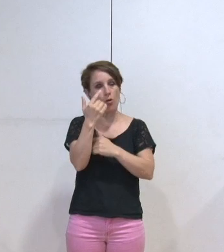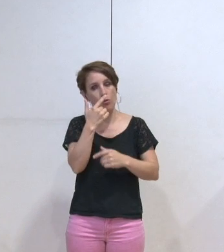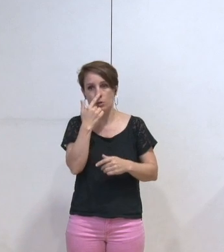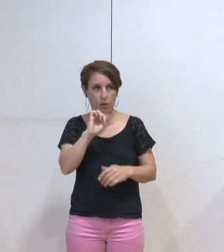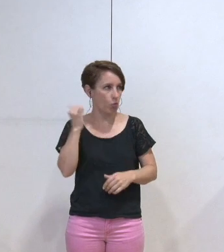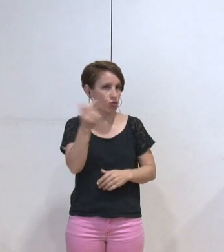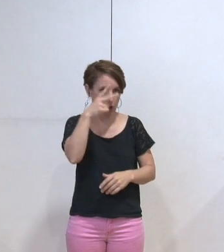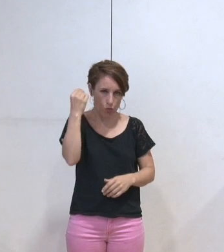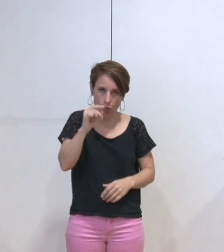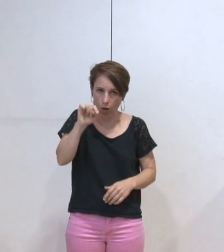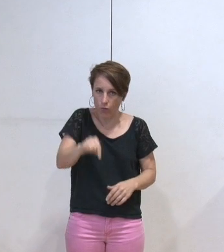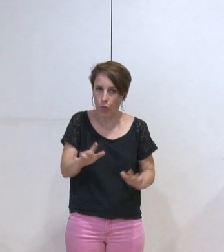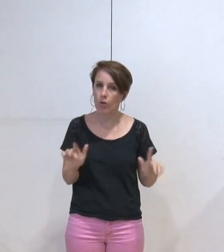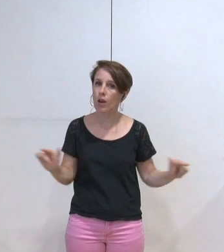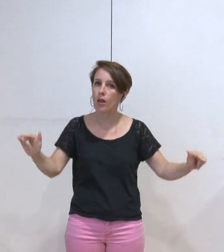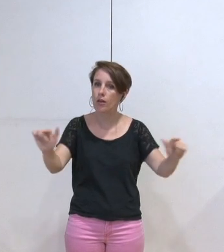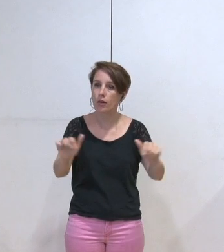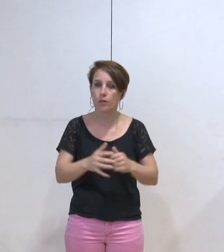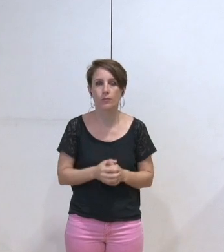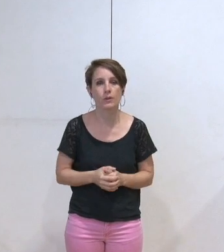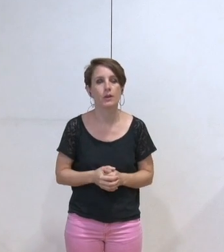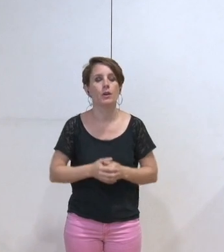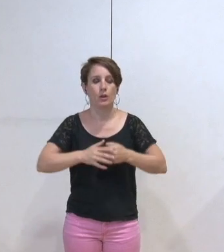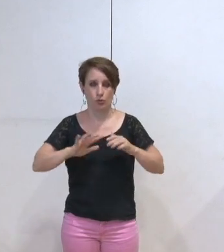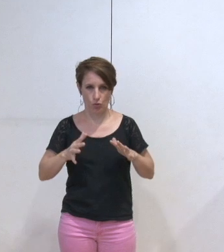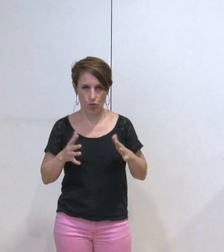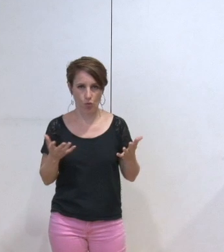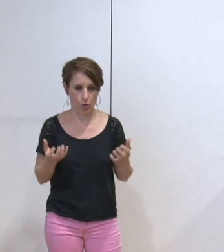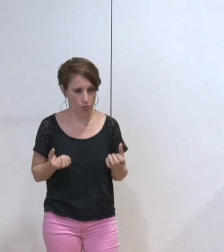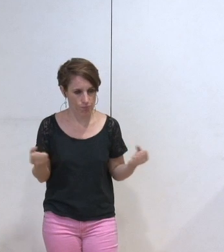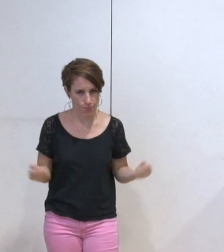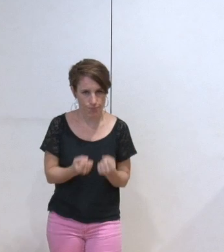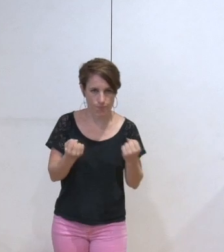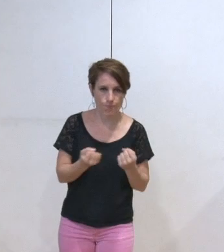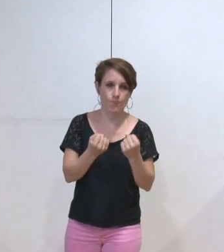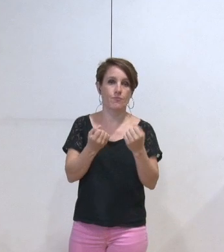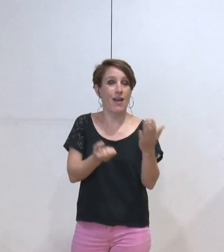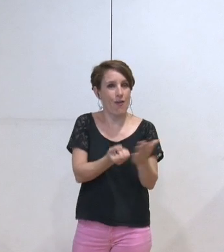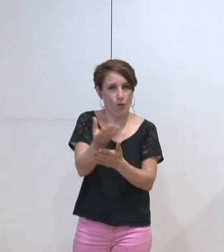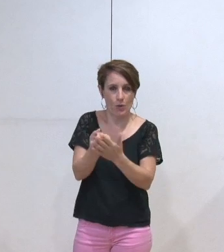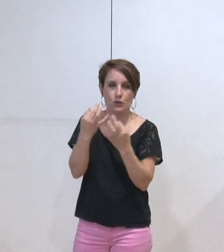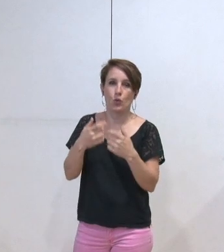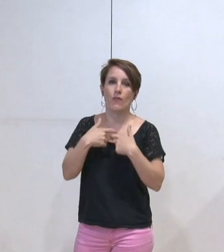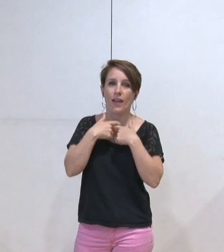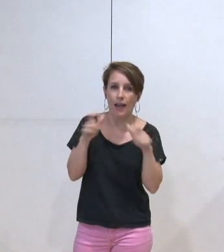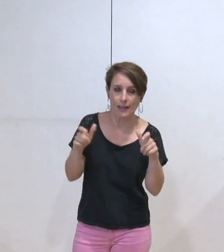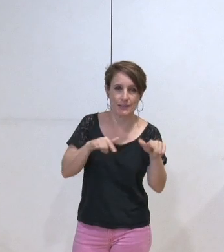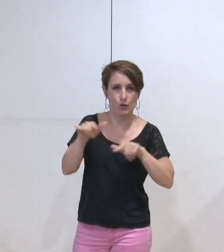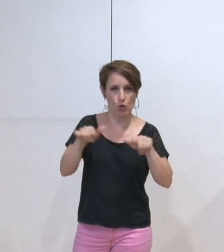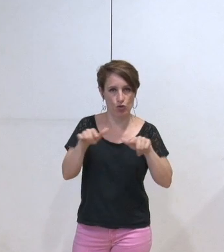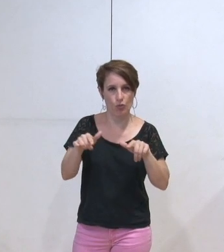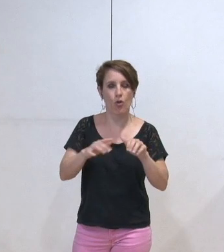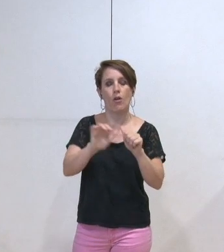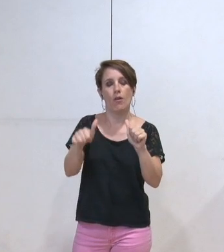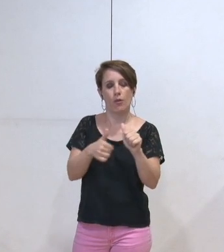principes d'action à la fois développer l'accès par l'information sur le logement et l'hébergement développer l'accompagnement